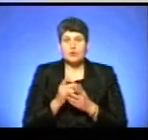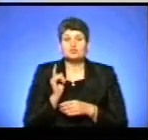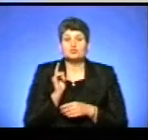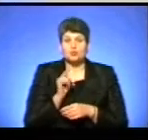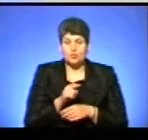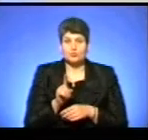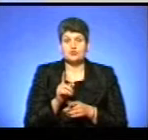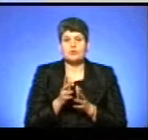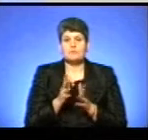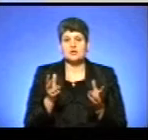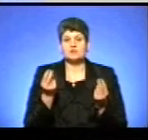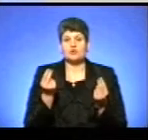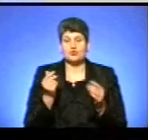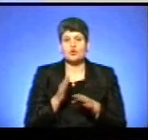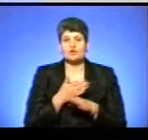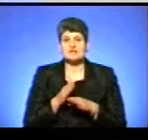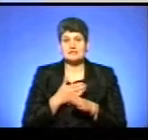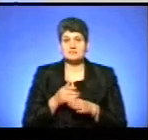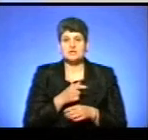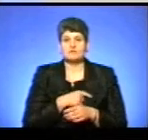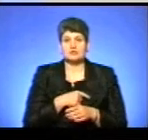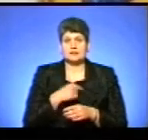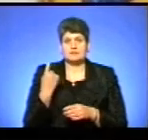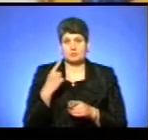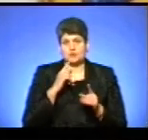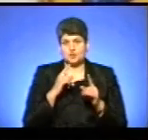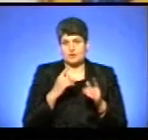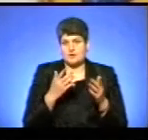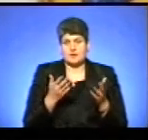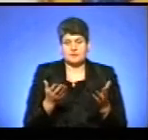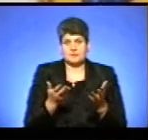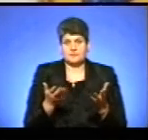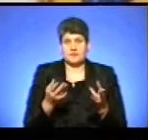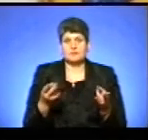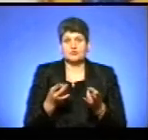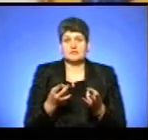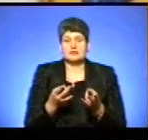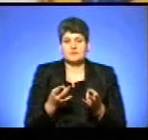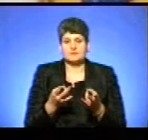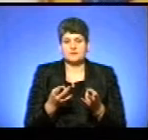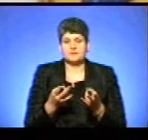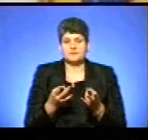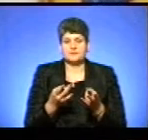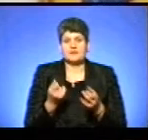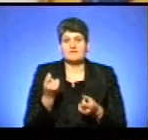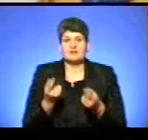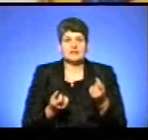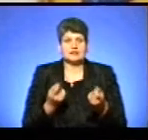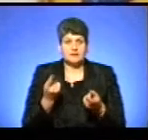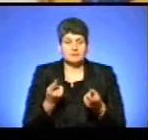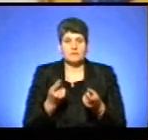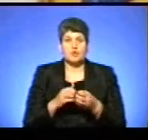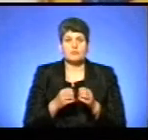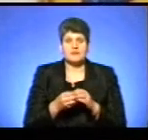що більшість коштів розділені між депутатами обласної ради, і потрібно з виникненням чергової проблеми